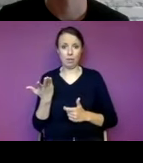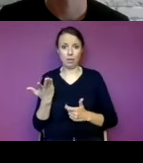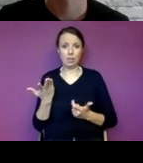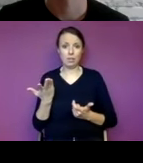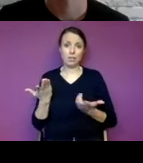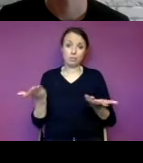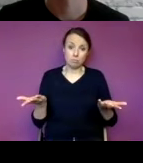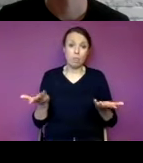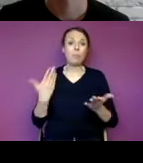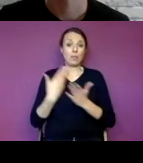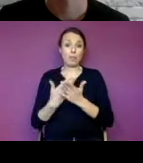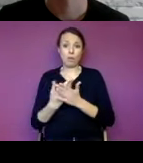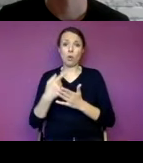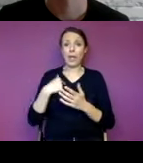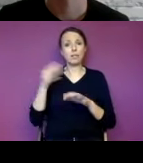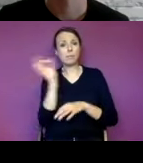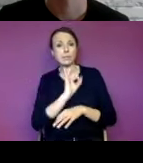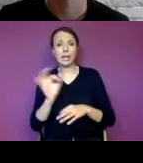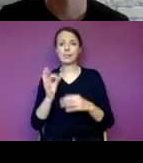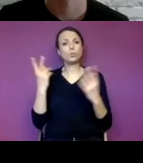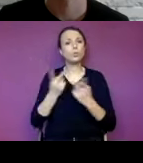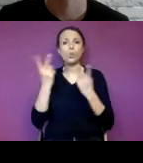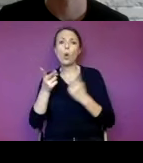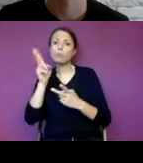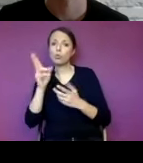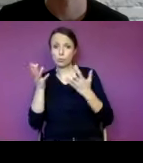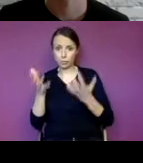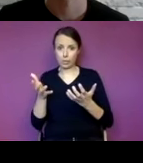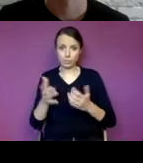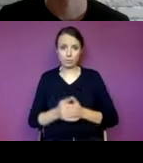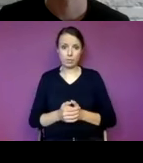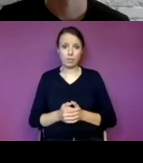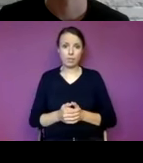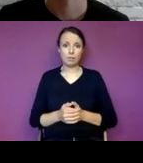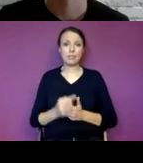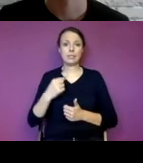fotograficznego. Więc to, w jaki sposób ja buduję obraz